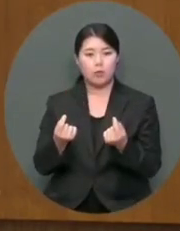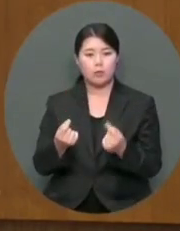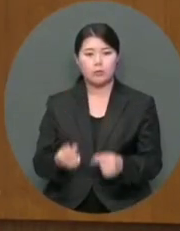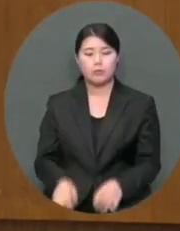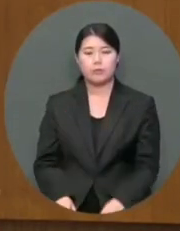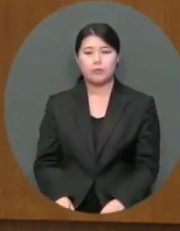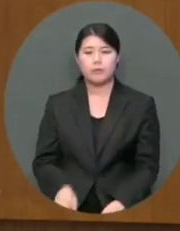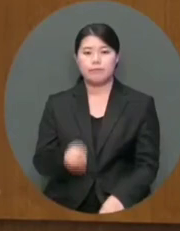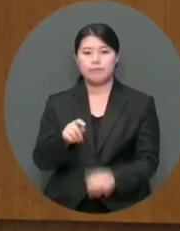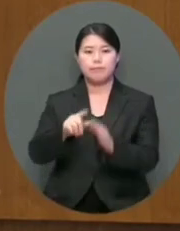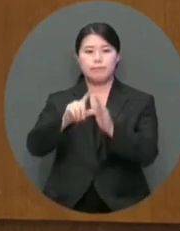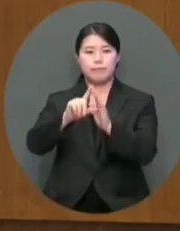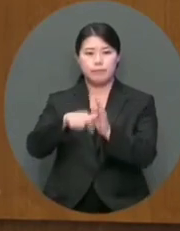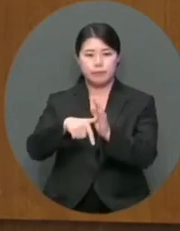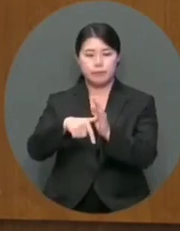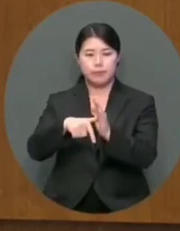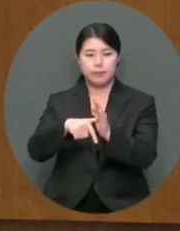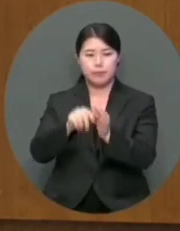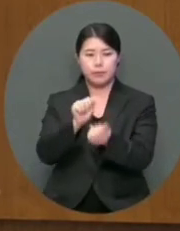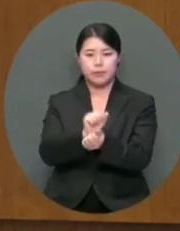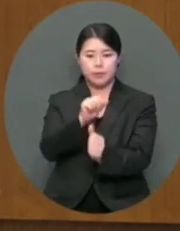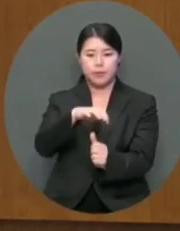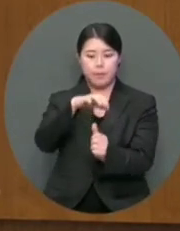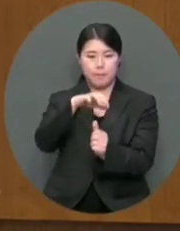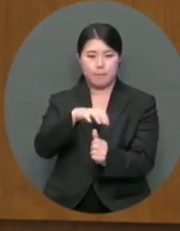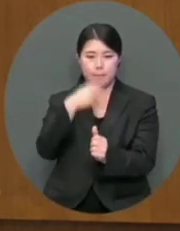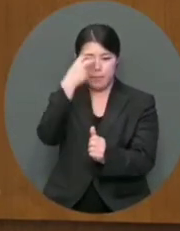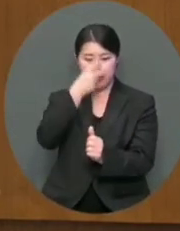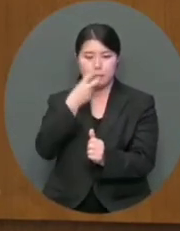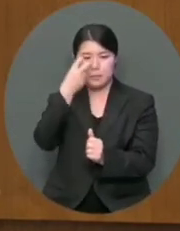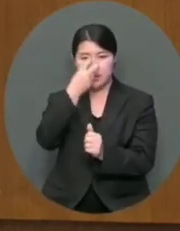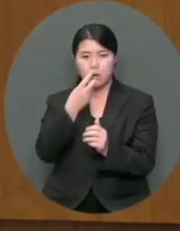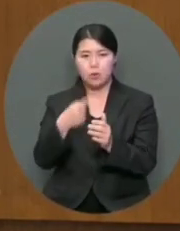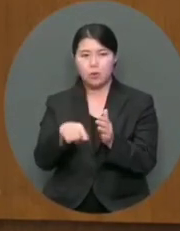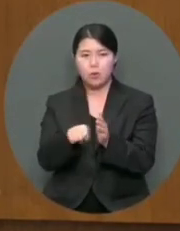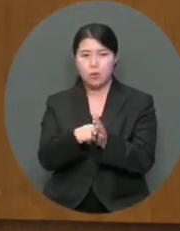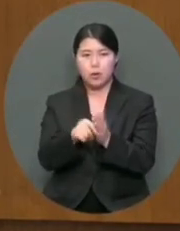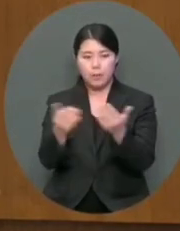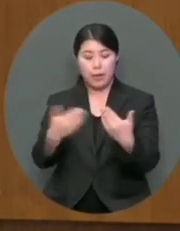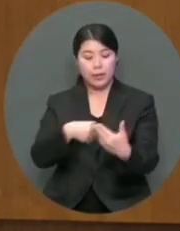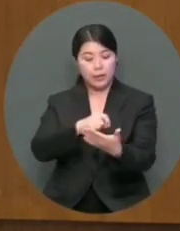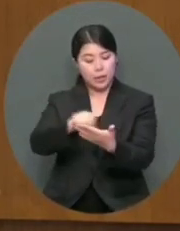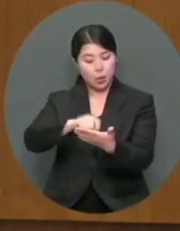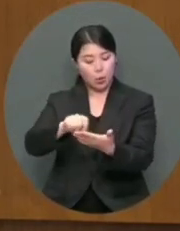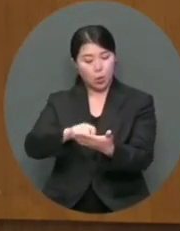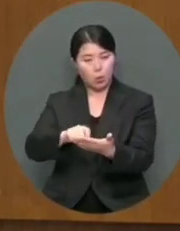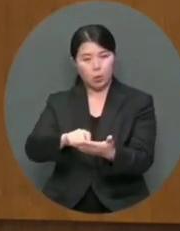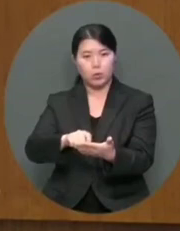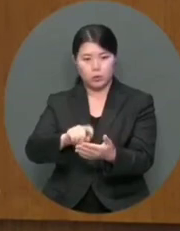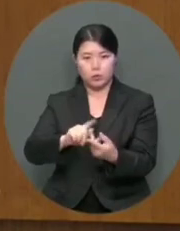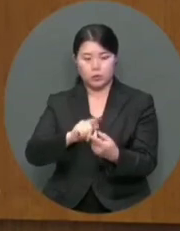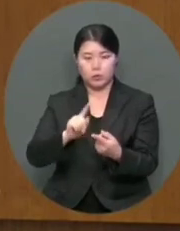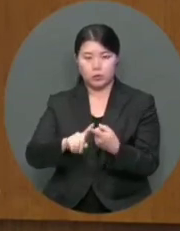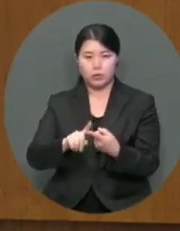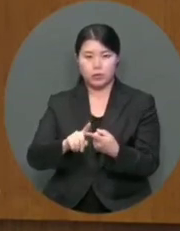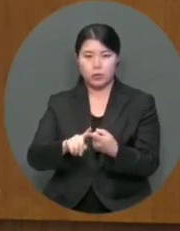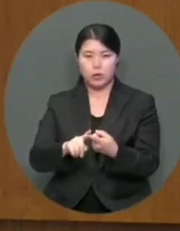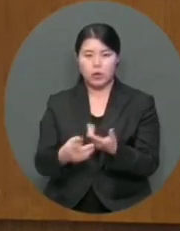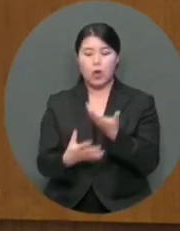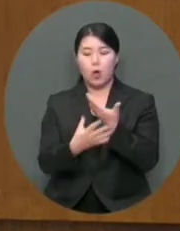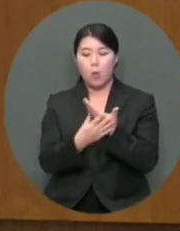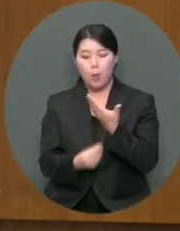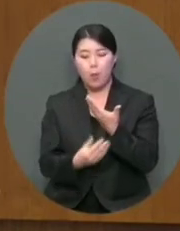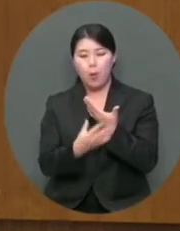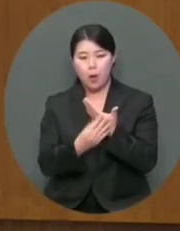당시에 영장 심사를 위해서 받은 기록에 대해서 그 기록을